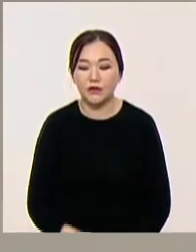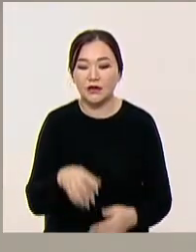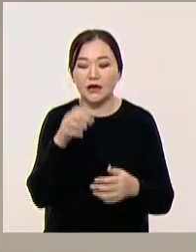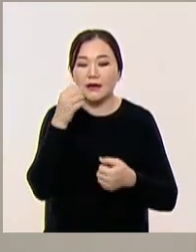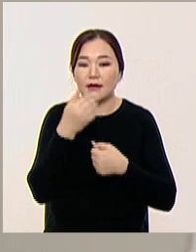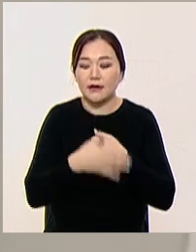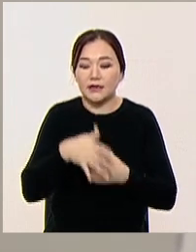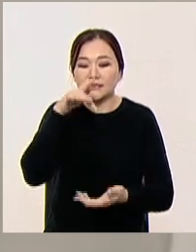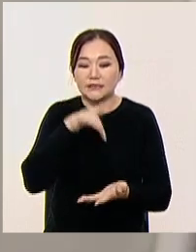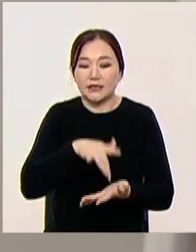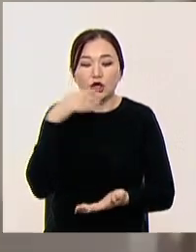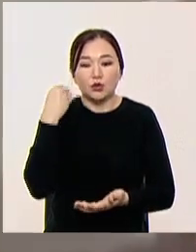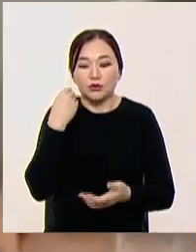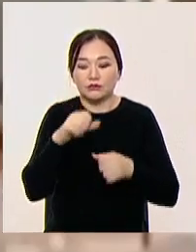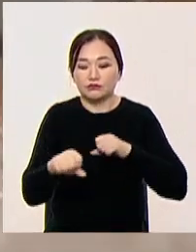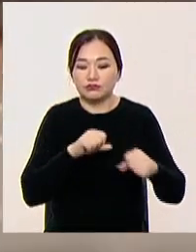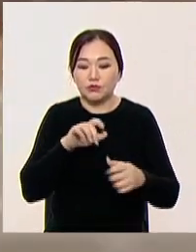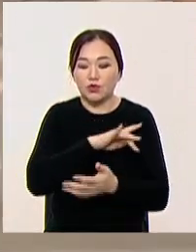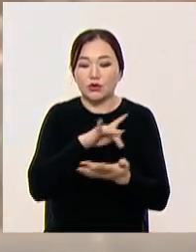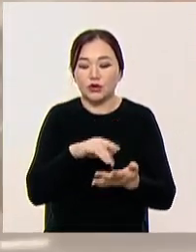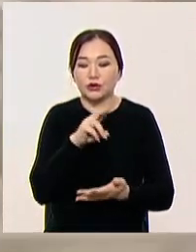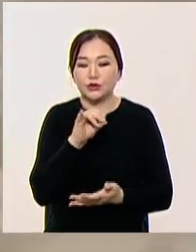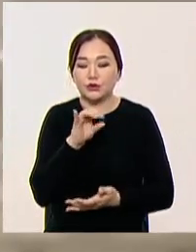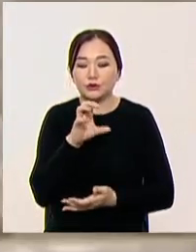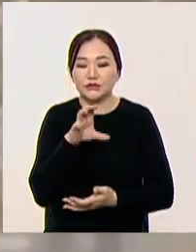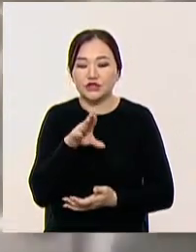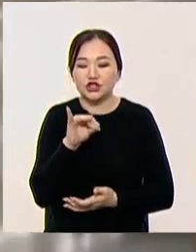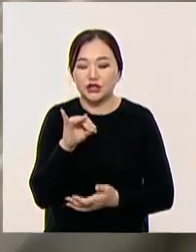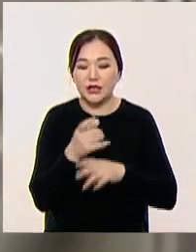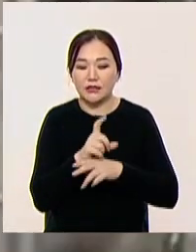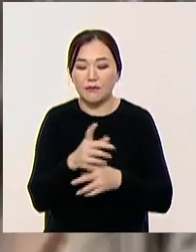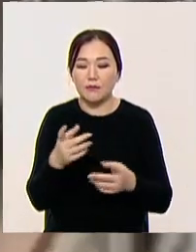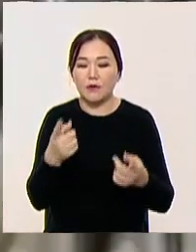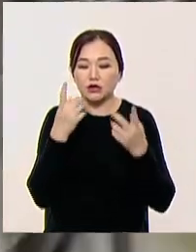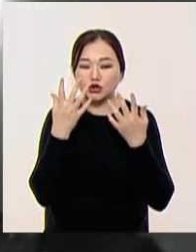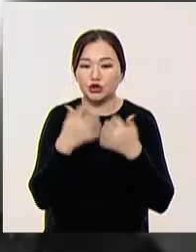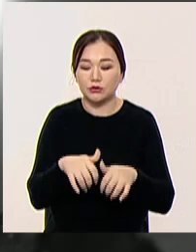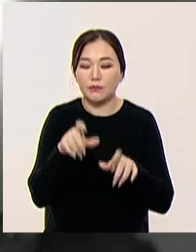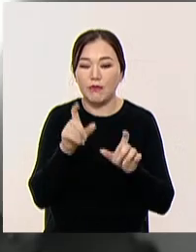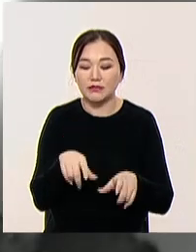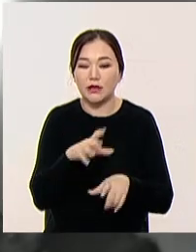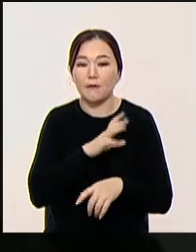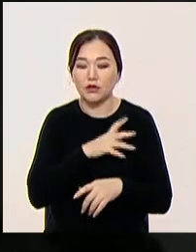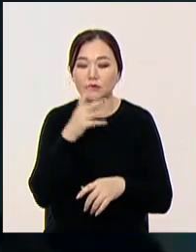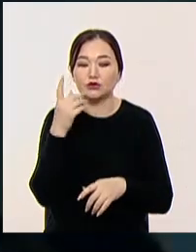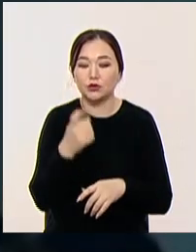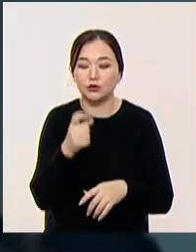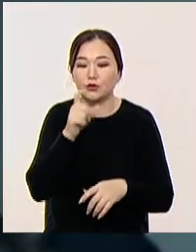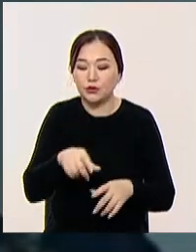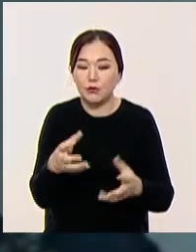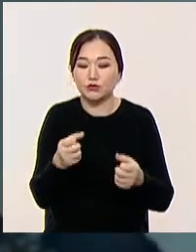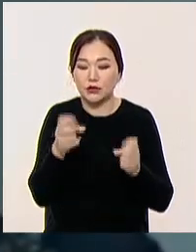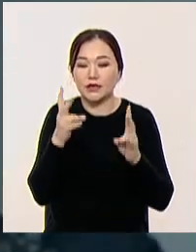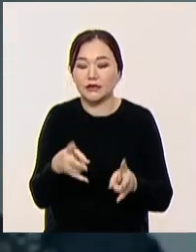Эпицентр землетрясения в Турции находился в городе Дюздже. Именно там самое большое число пострадавших. Из полусотни людей, получивших